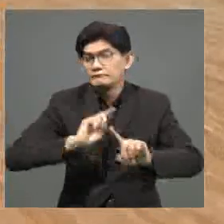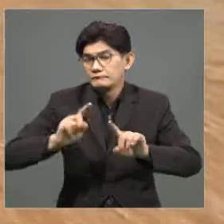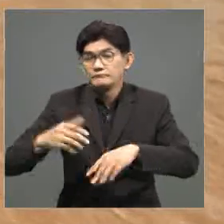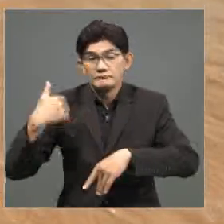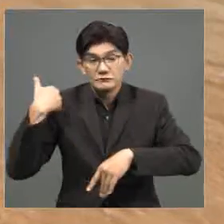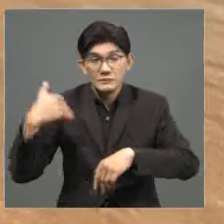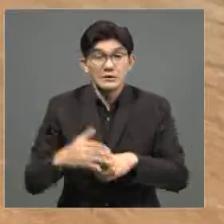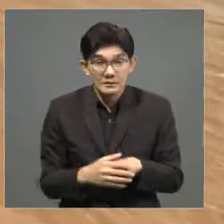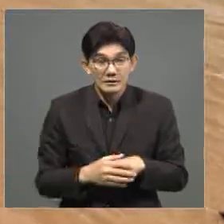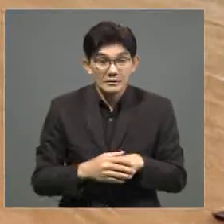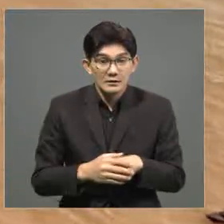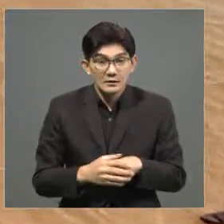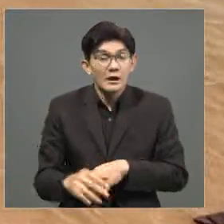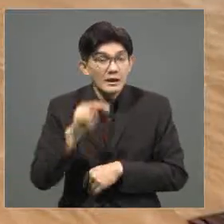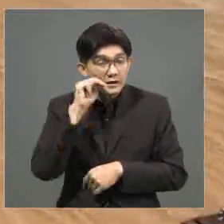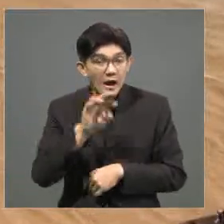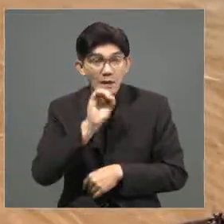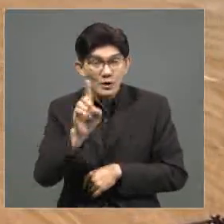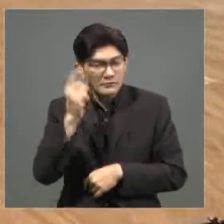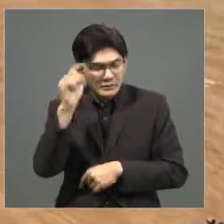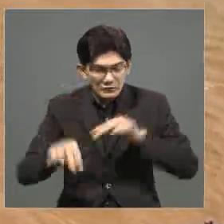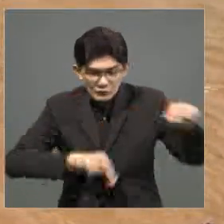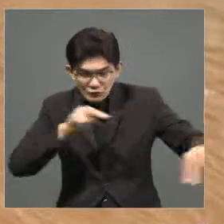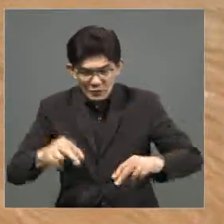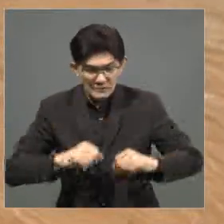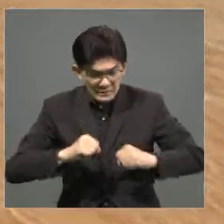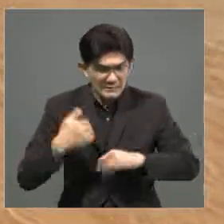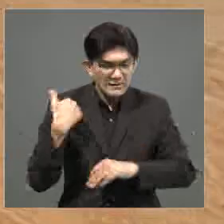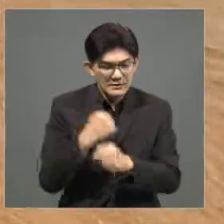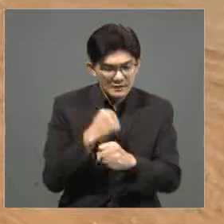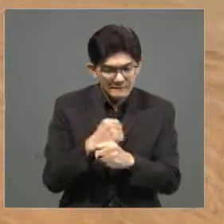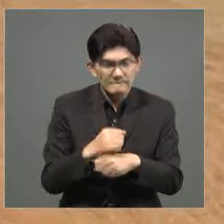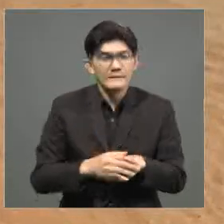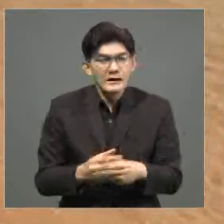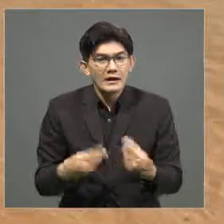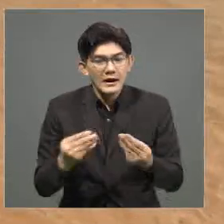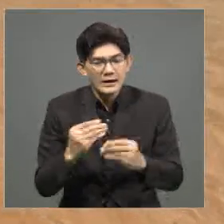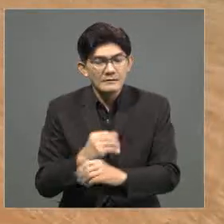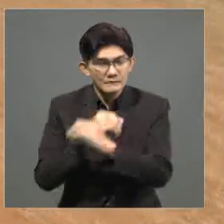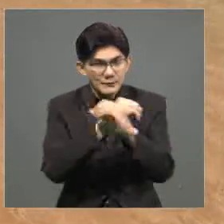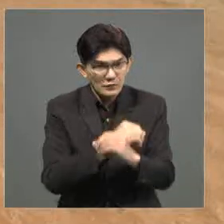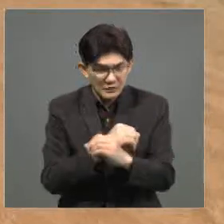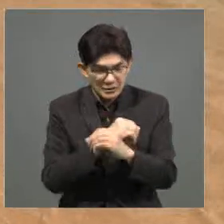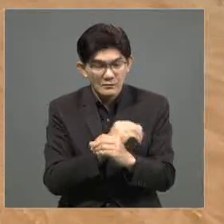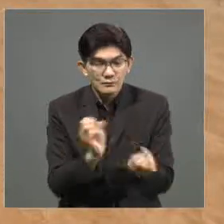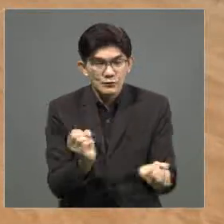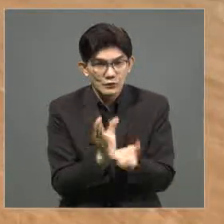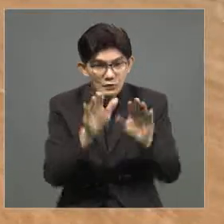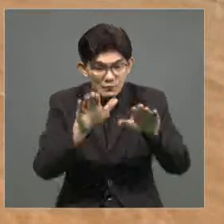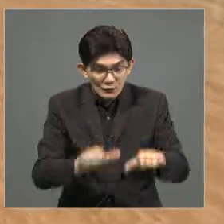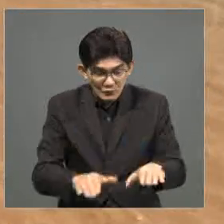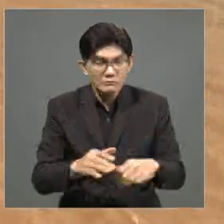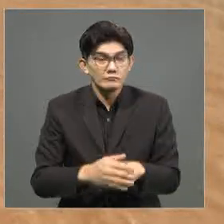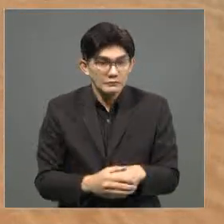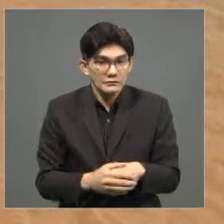ะแต่ทางกรมชลบอกว่าจะพยายามควบคุมปริมาณการระบายน้ำเนี่ยให้อยู่ในเกณฑ์นี้เพื่อลดผลกระทบให้ได้มากที่สุด